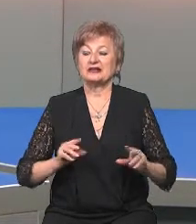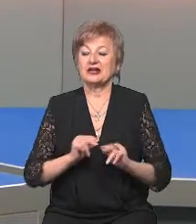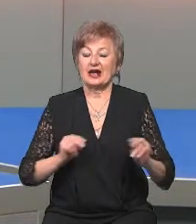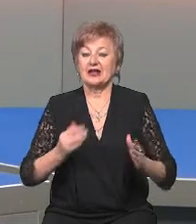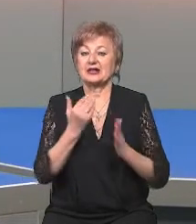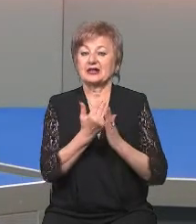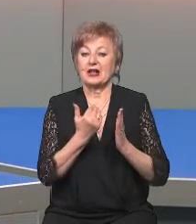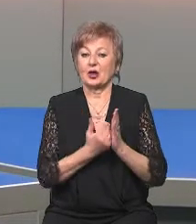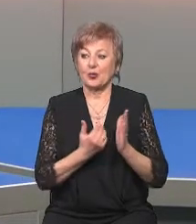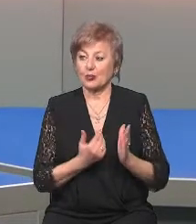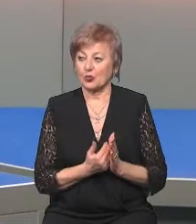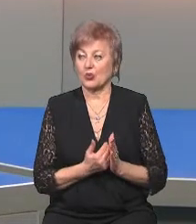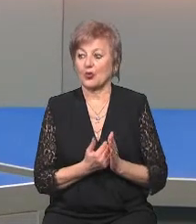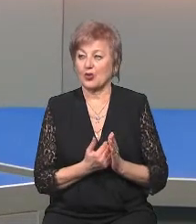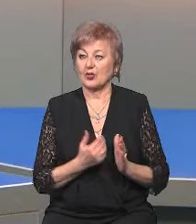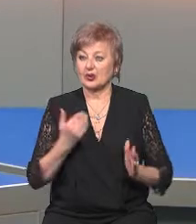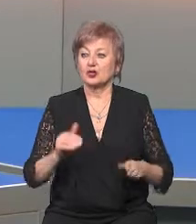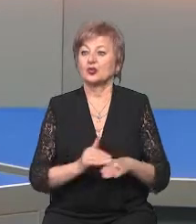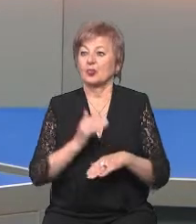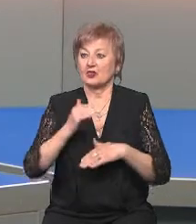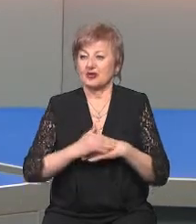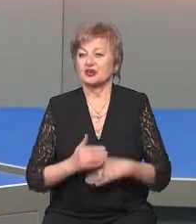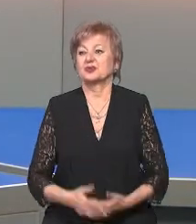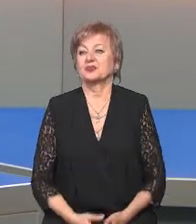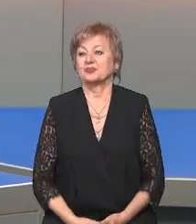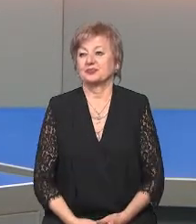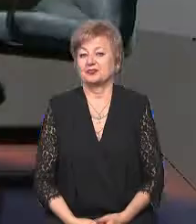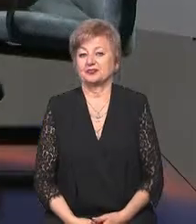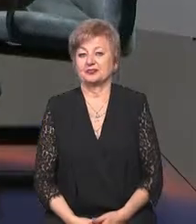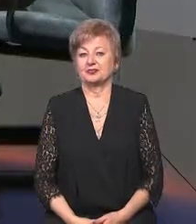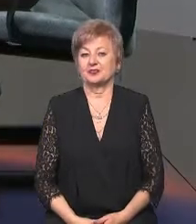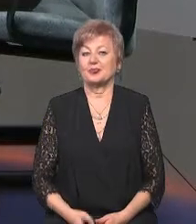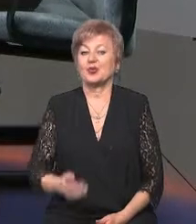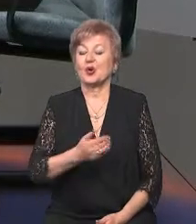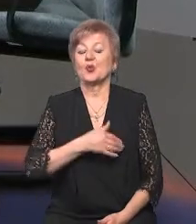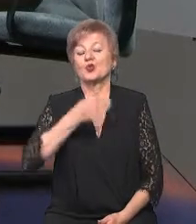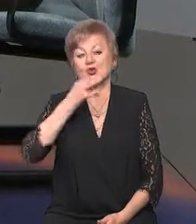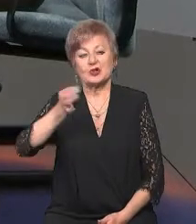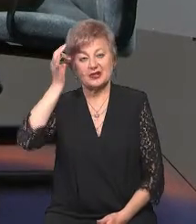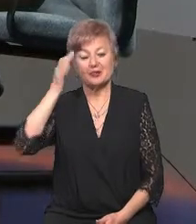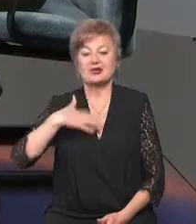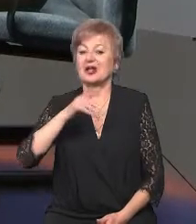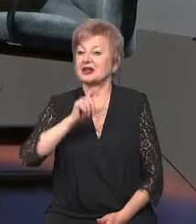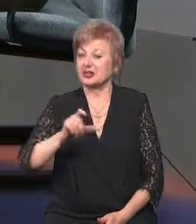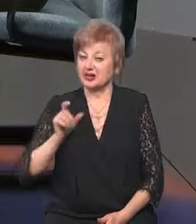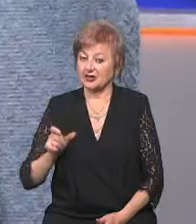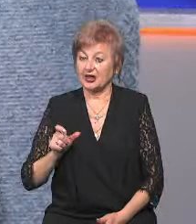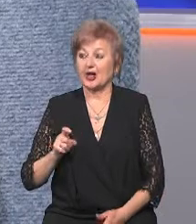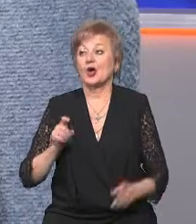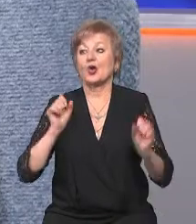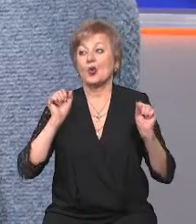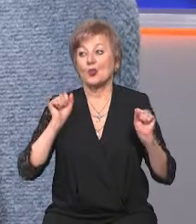програми «ЮЛІД з Європою». Добрий вечір, пані Алісо. Добрий вечір. Хочу сказати, нагадати нашим телеглядачам, що ви